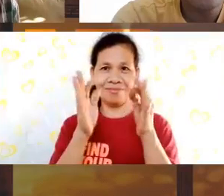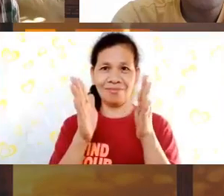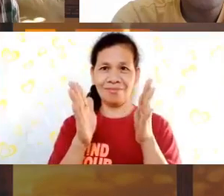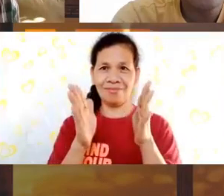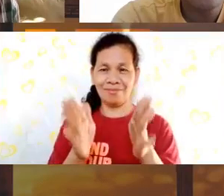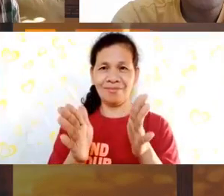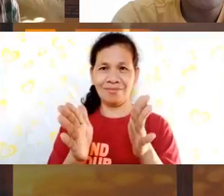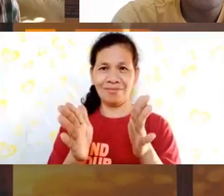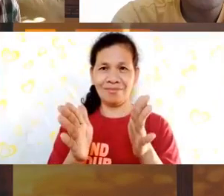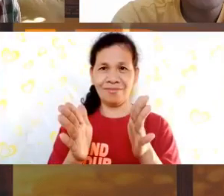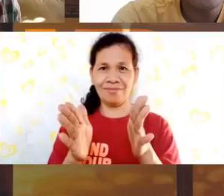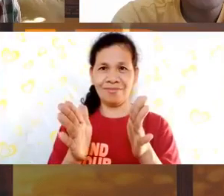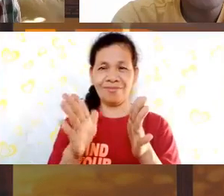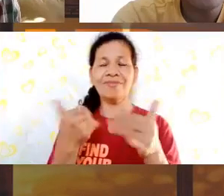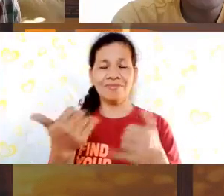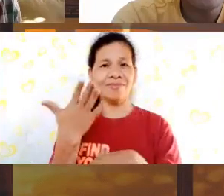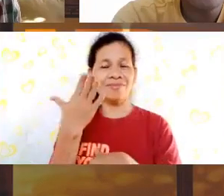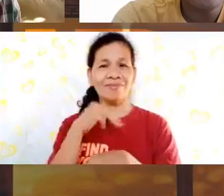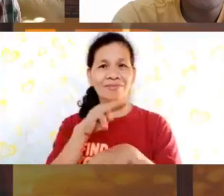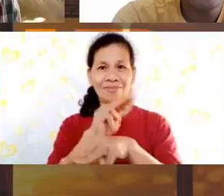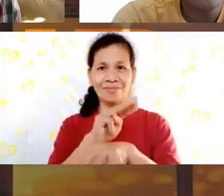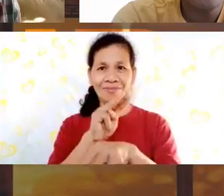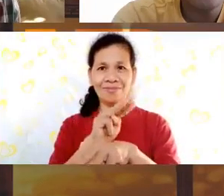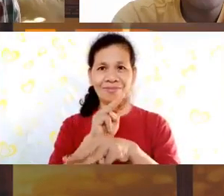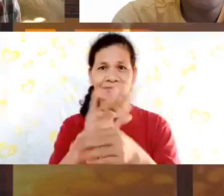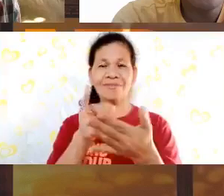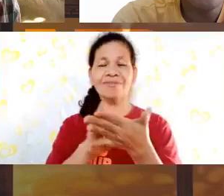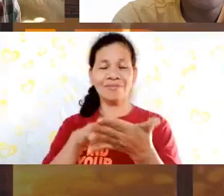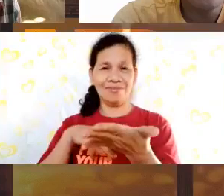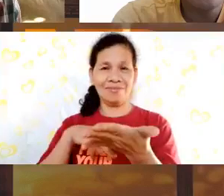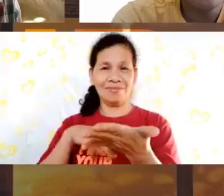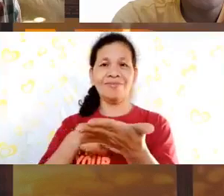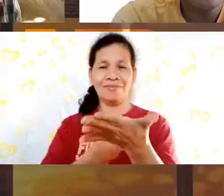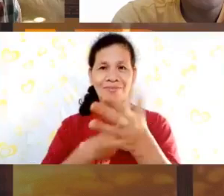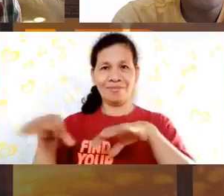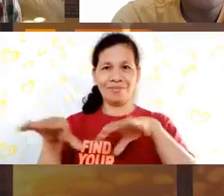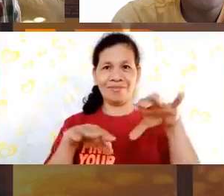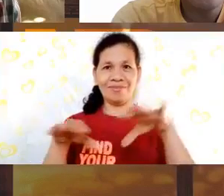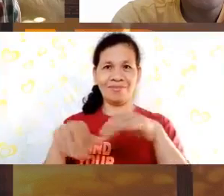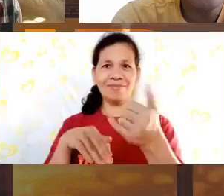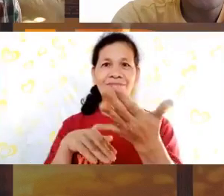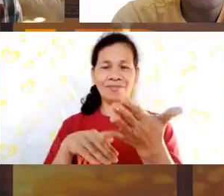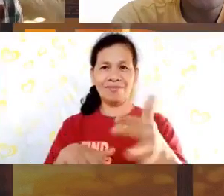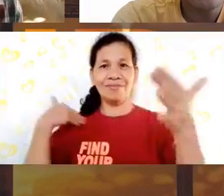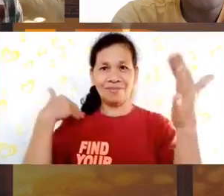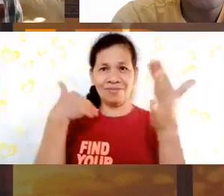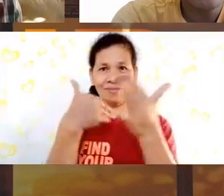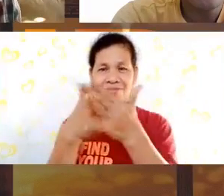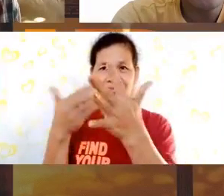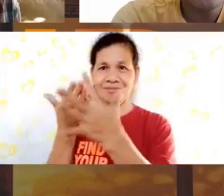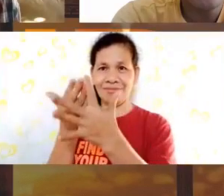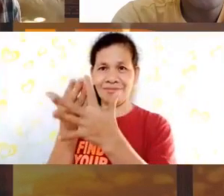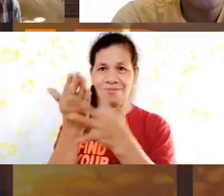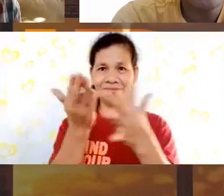At napakagandang ministry na ginawa nyo ito. And you have reached throughout the world.